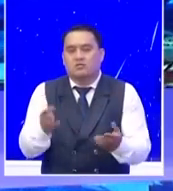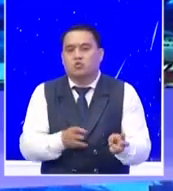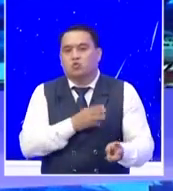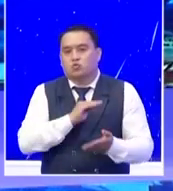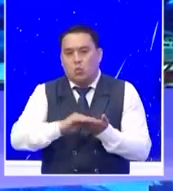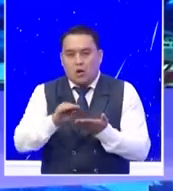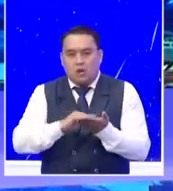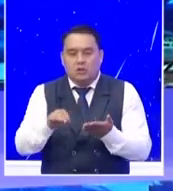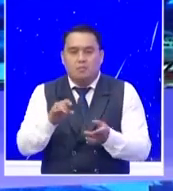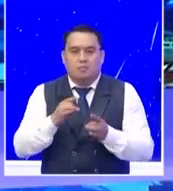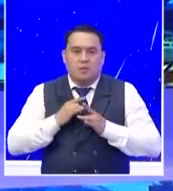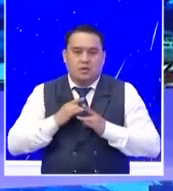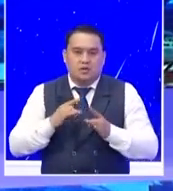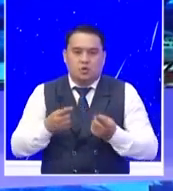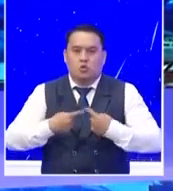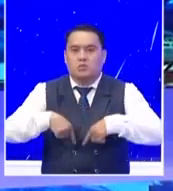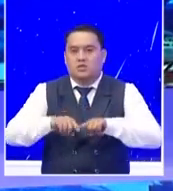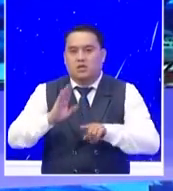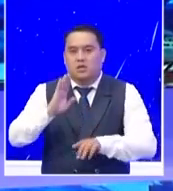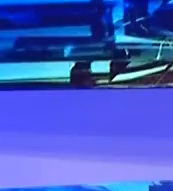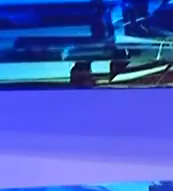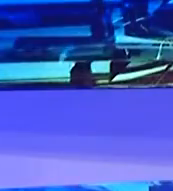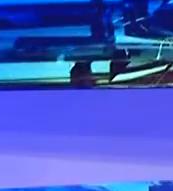кәсіби мерекесі қарсаңында ұйымдастырылады.